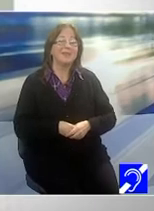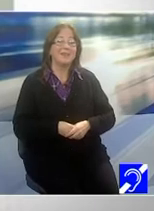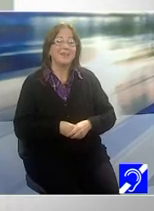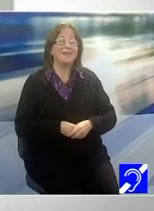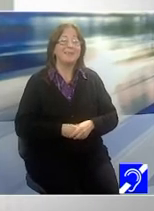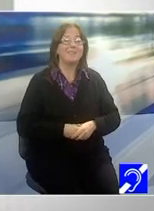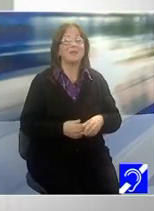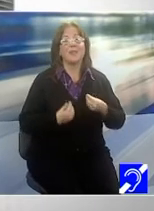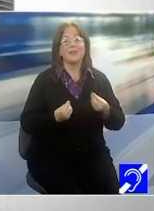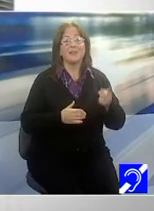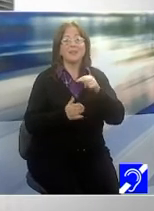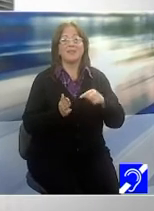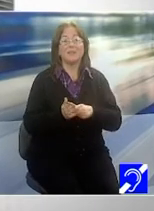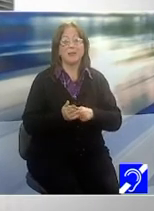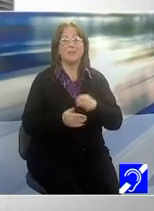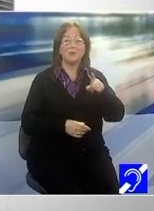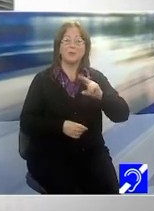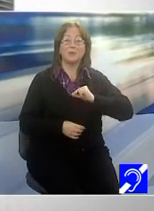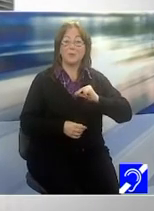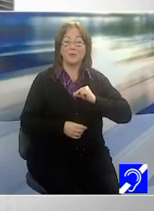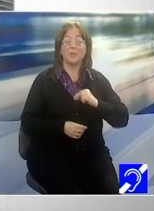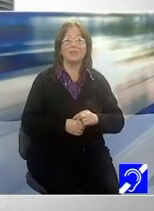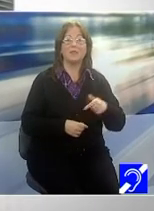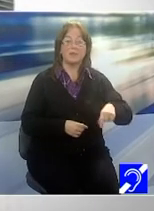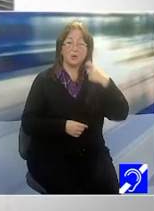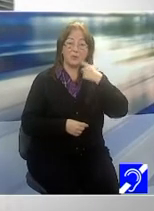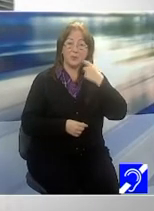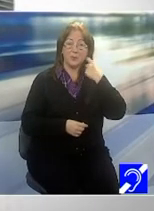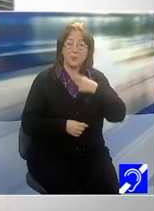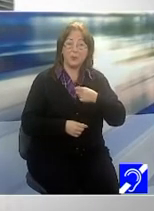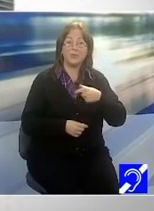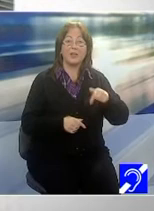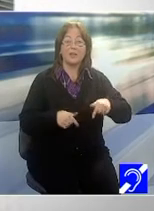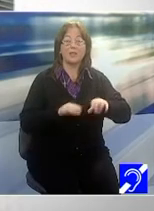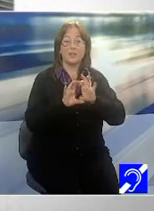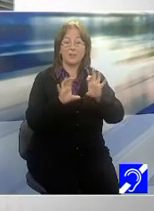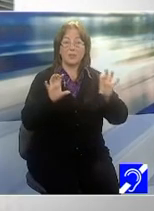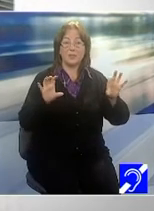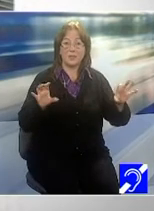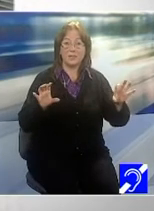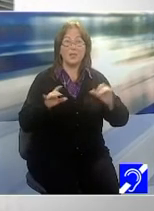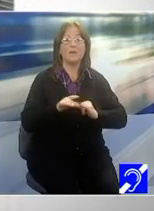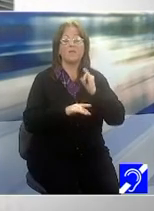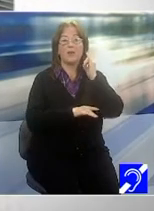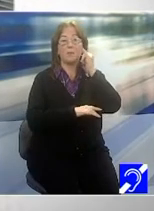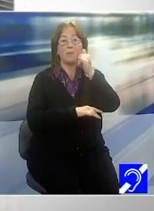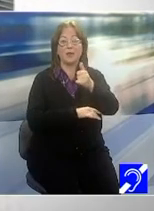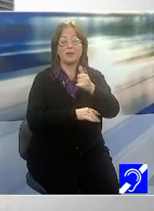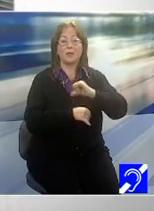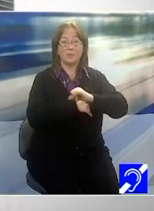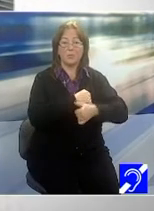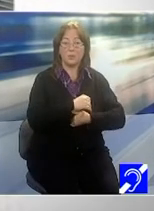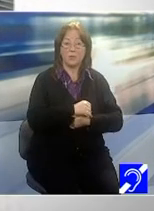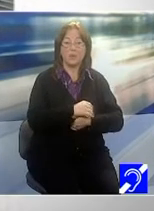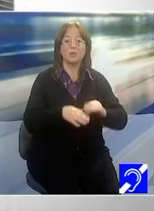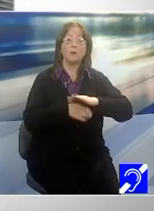Vreau să vă întreb, mi-ați spus, de la Cluj, această expoziție va ajunge la Târgu Mureș. Da. Iar